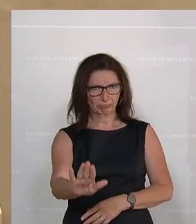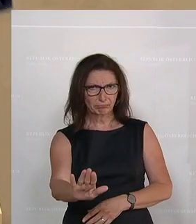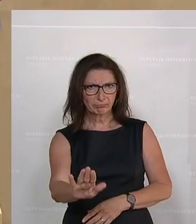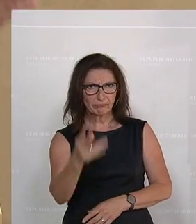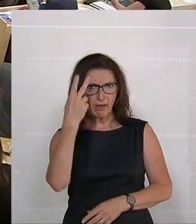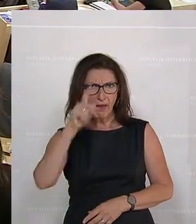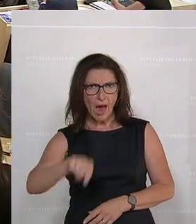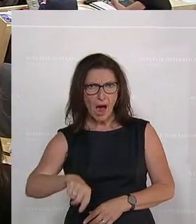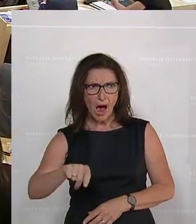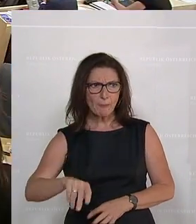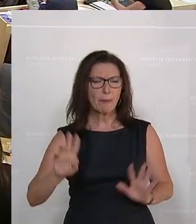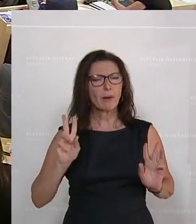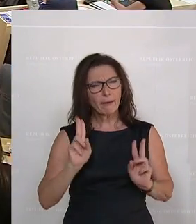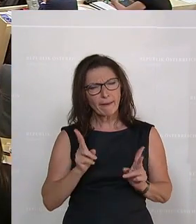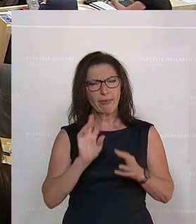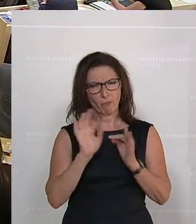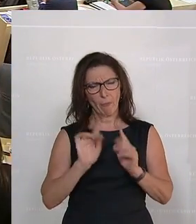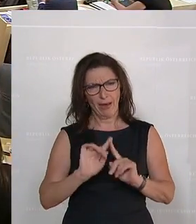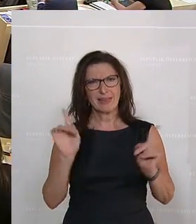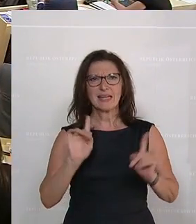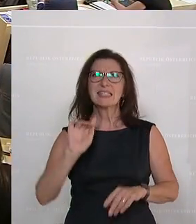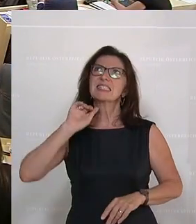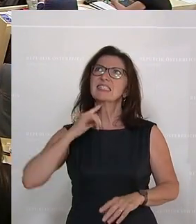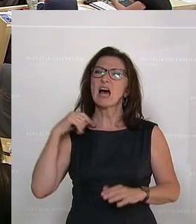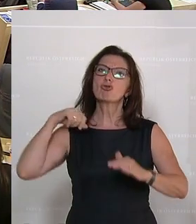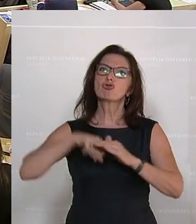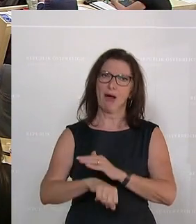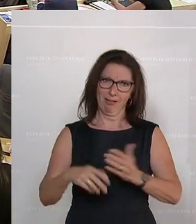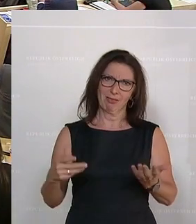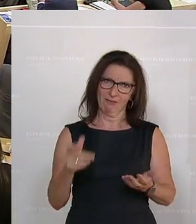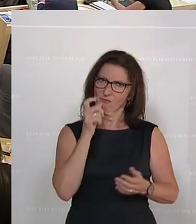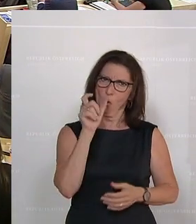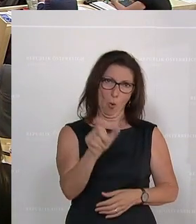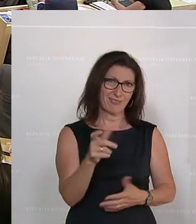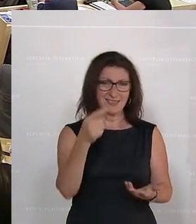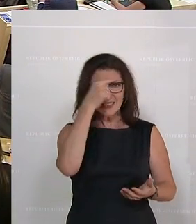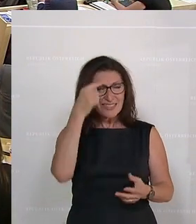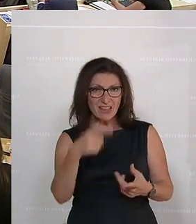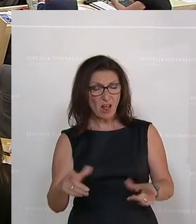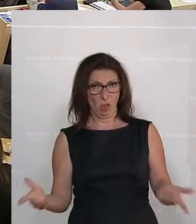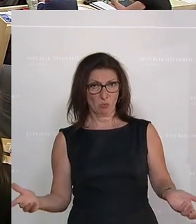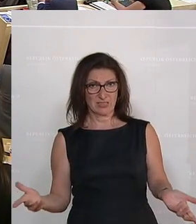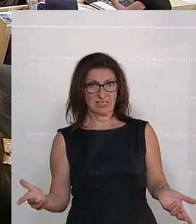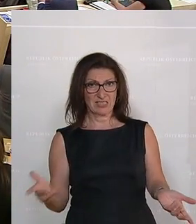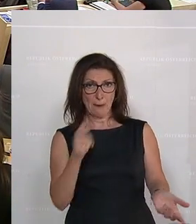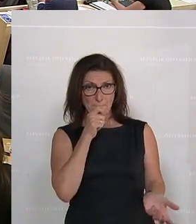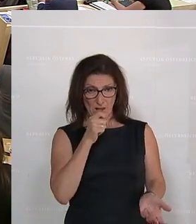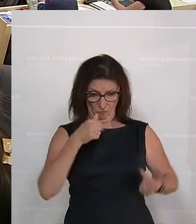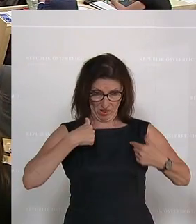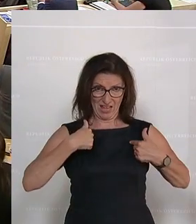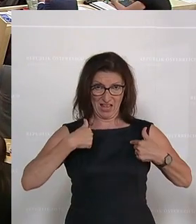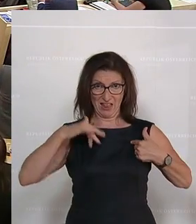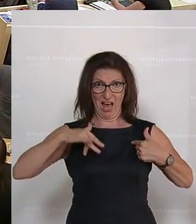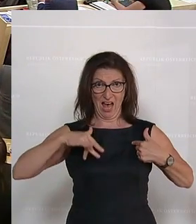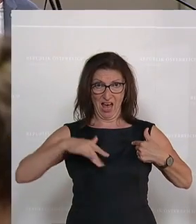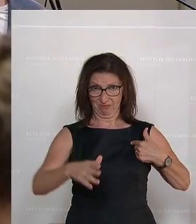man kann das auch anders formulieren den saustall kam das ist hat keinen sinn ich habe dass ich hab das mikrofon bei mir ich